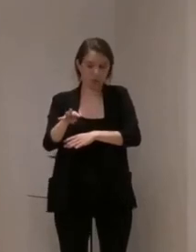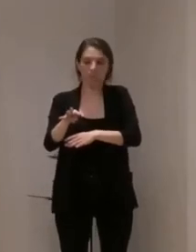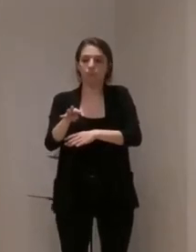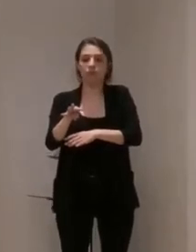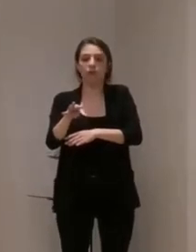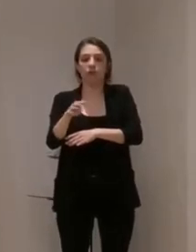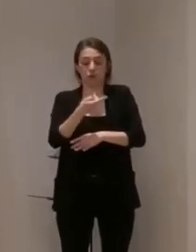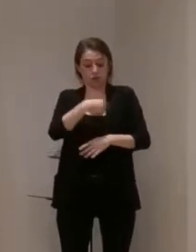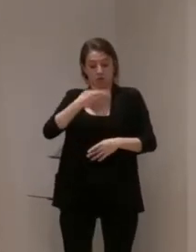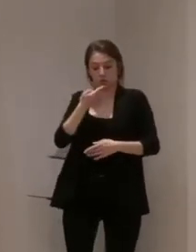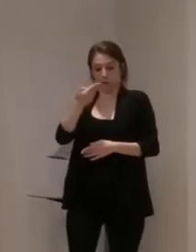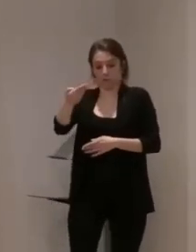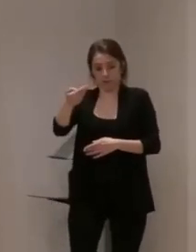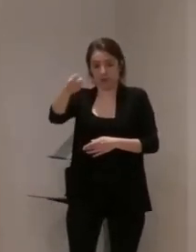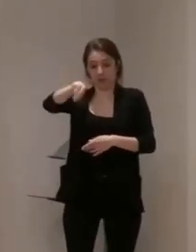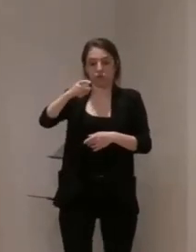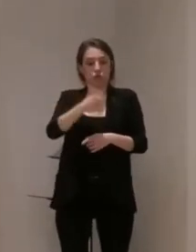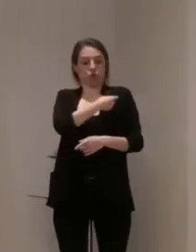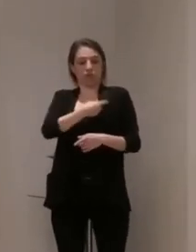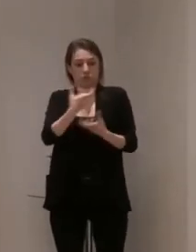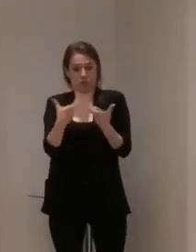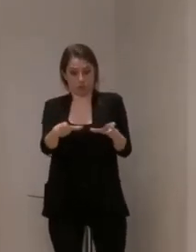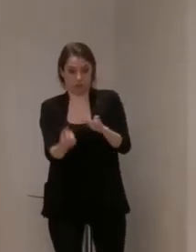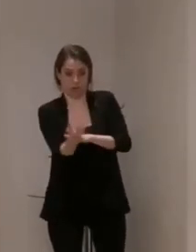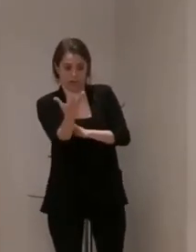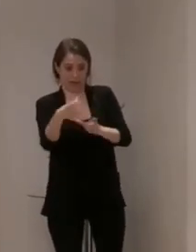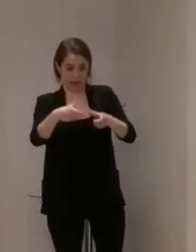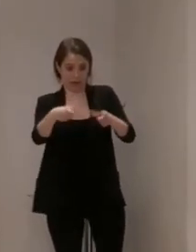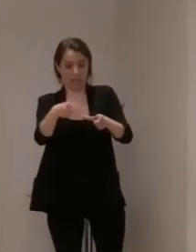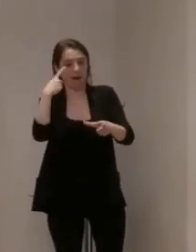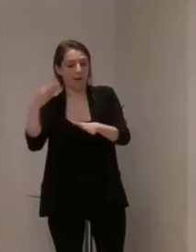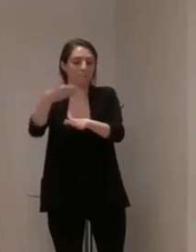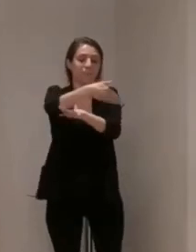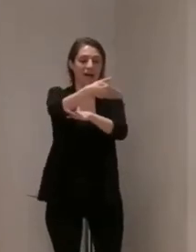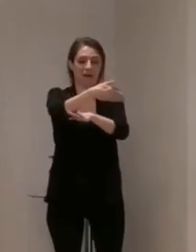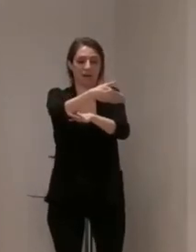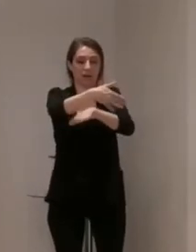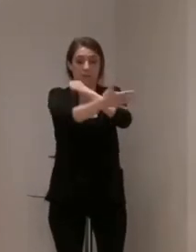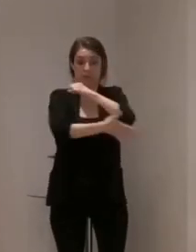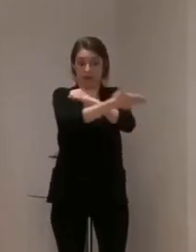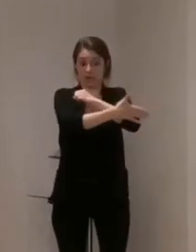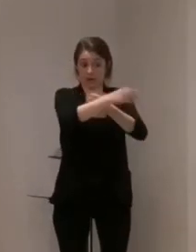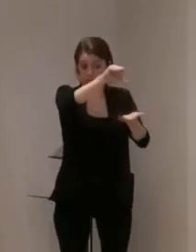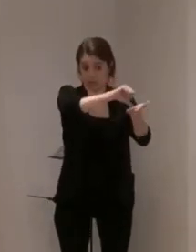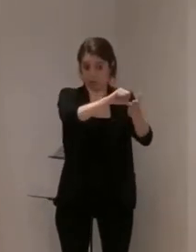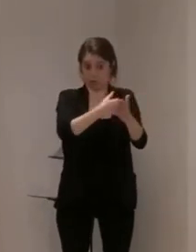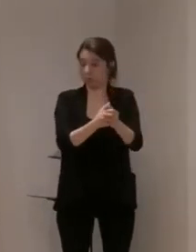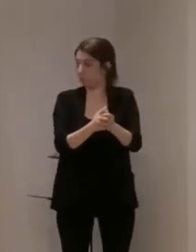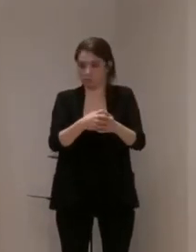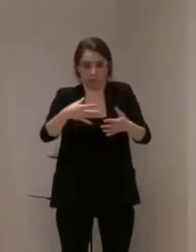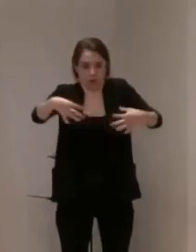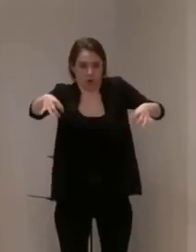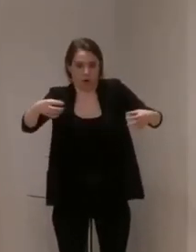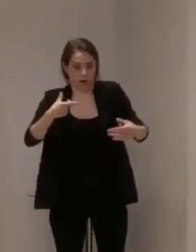que demanessin una comissió parlamentària pogués visitar a Vileta, una cosa normal, no?